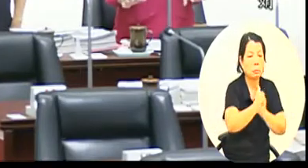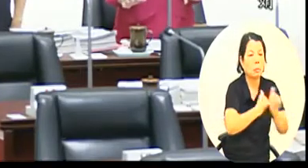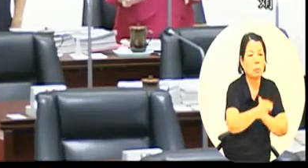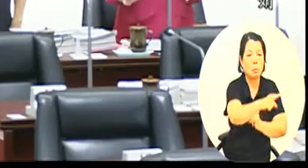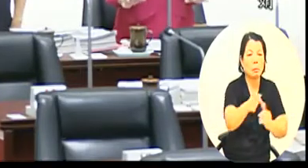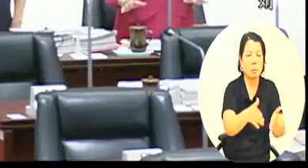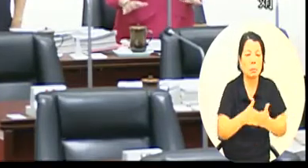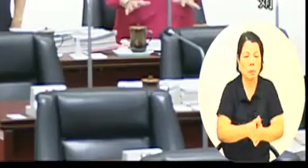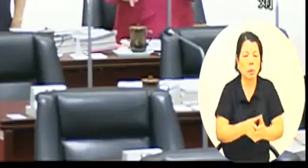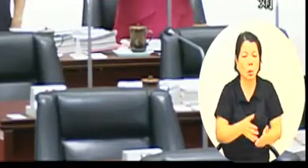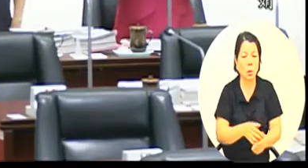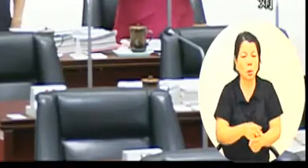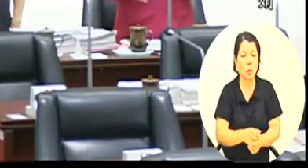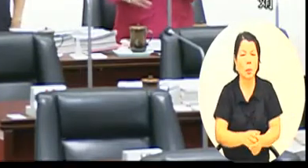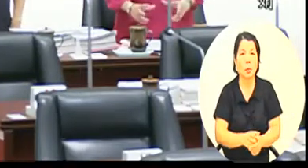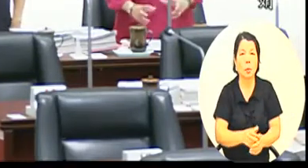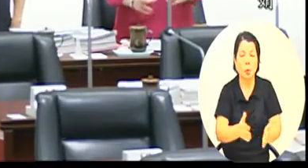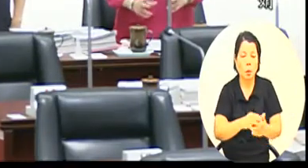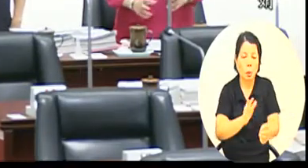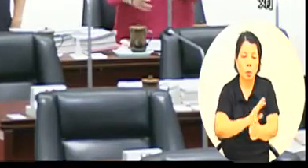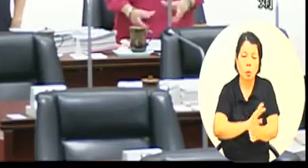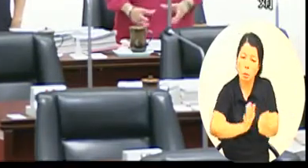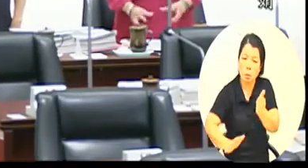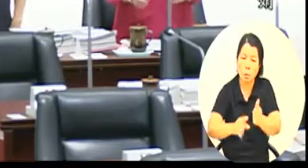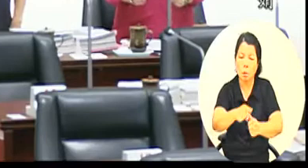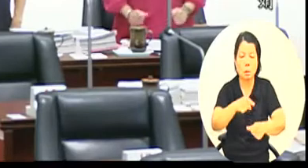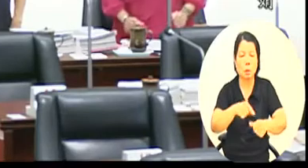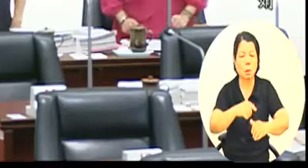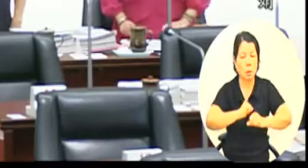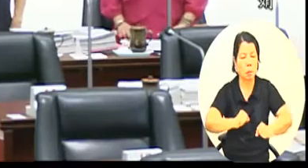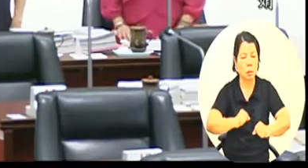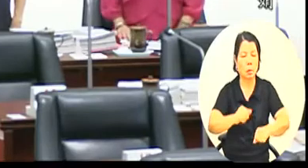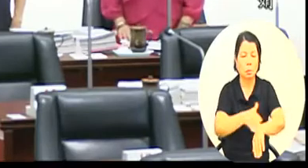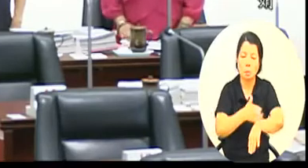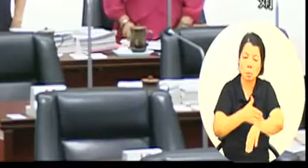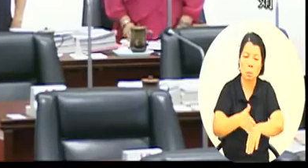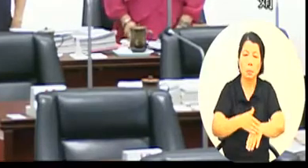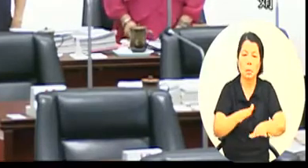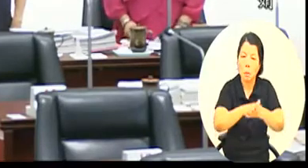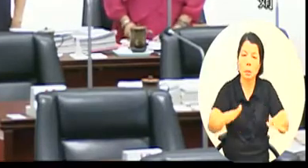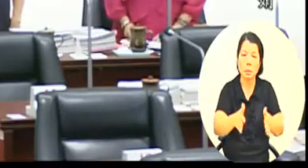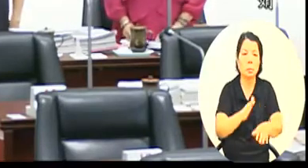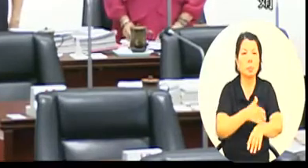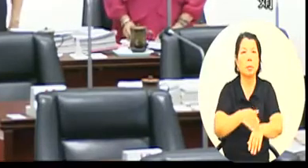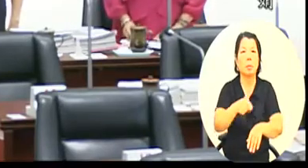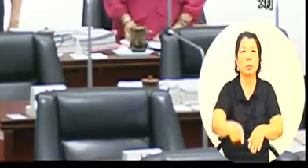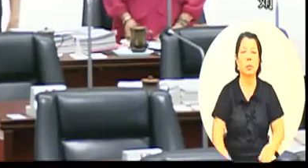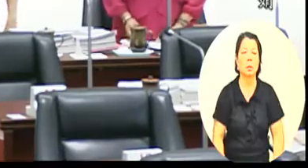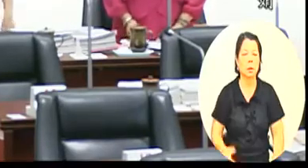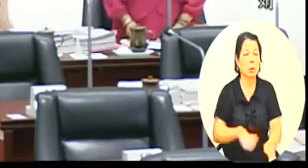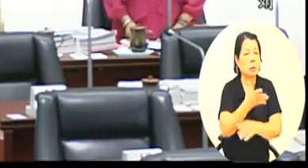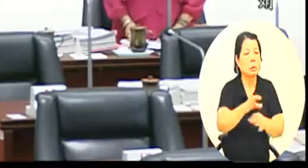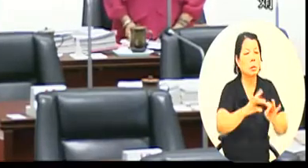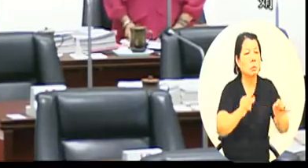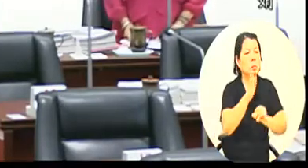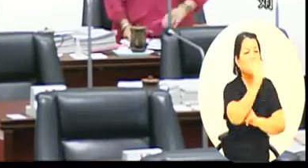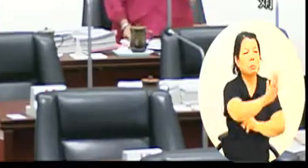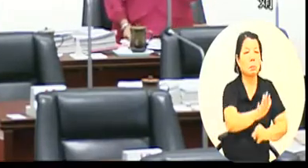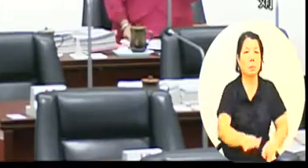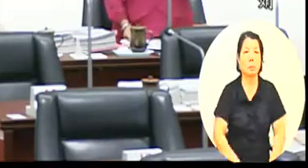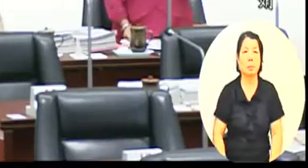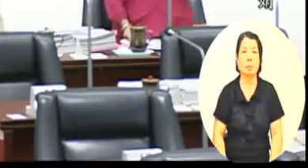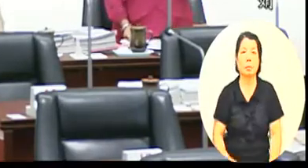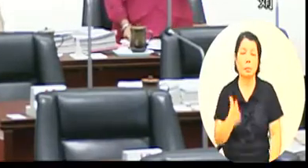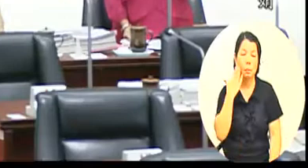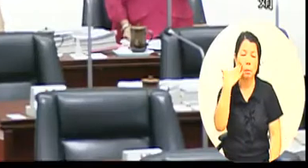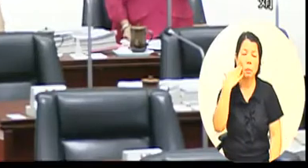财产，我相信能够好好的利用，尽地利用就好好去利用它，因为毕竟这是人的财产。而且我是觉得，如